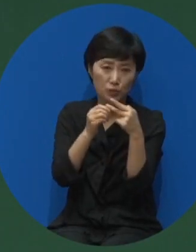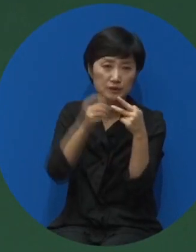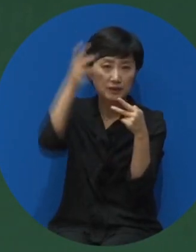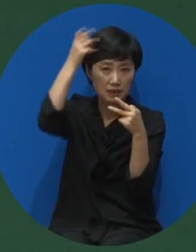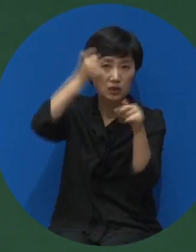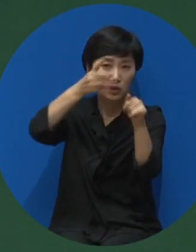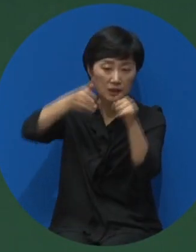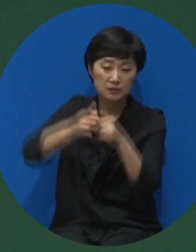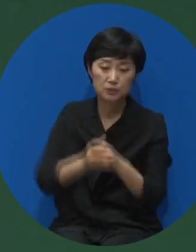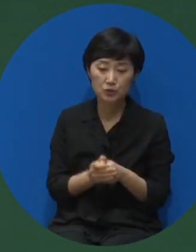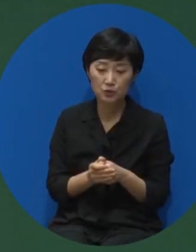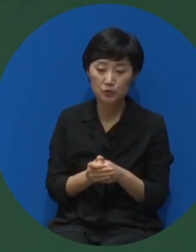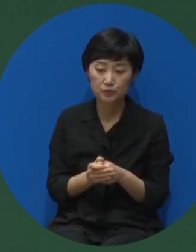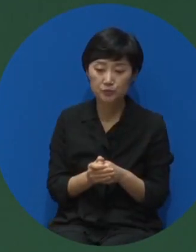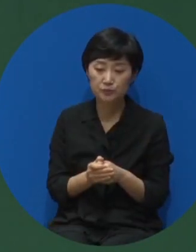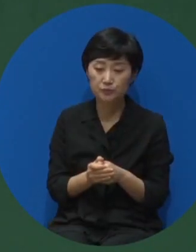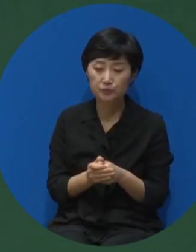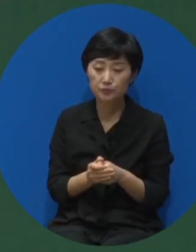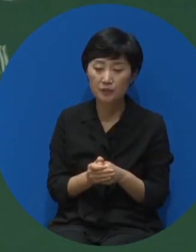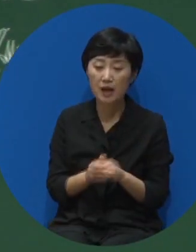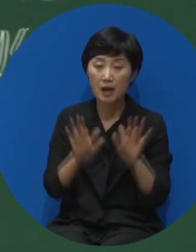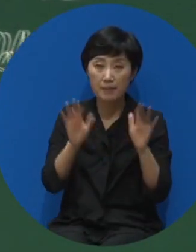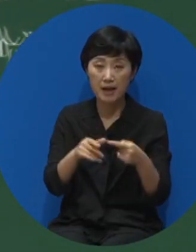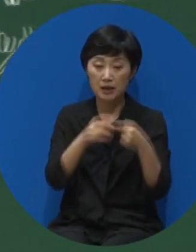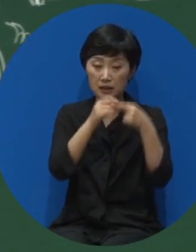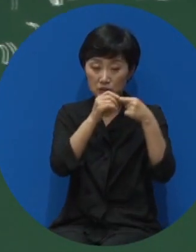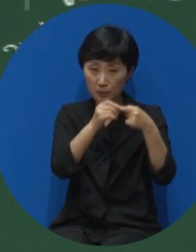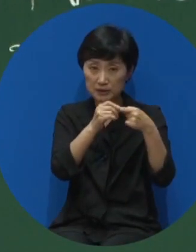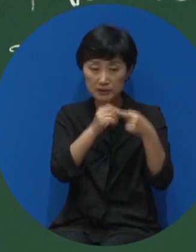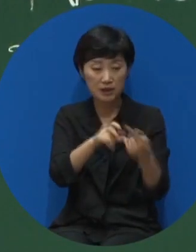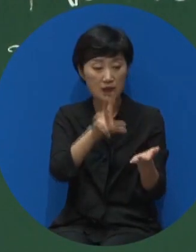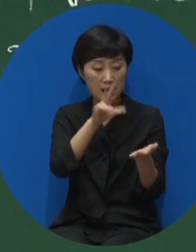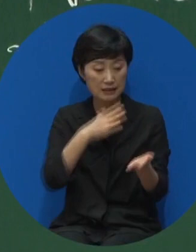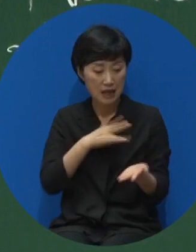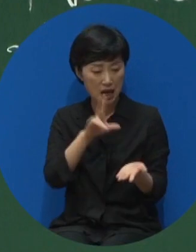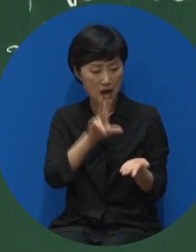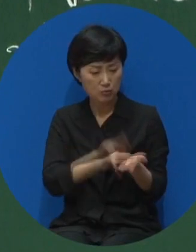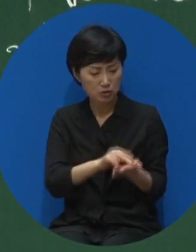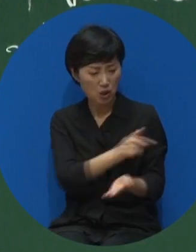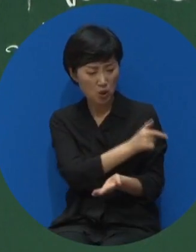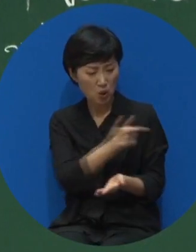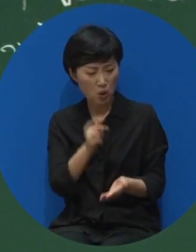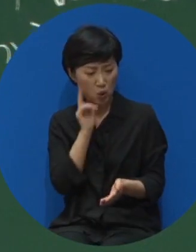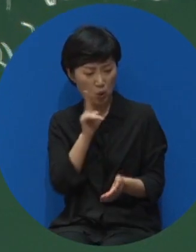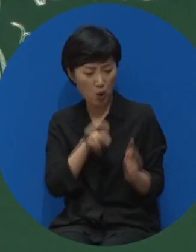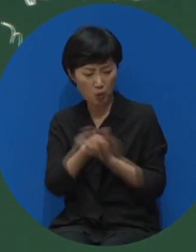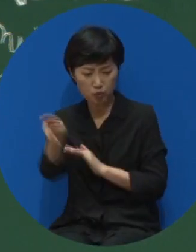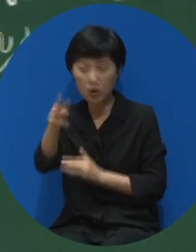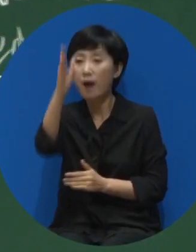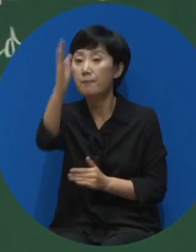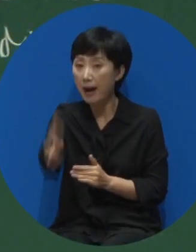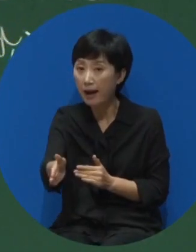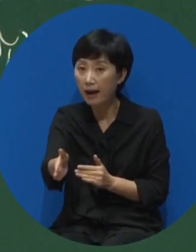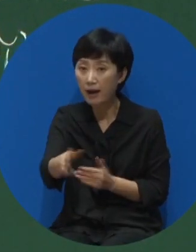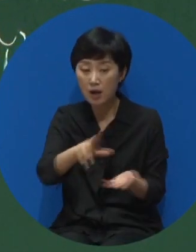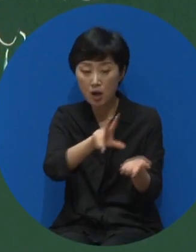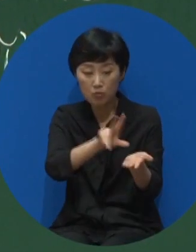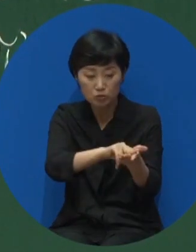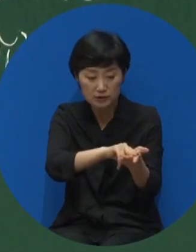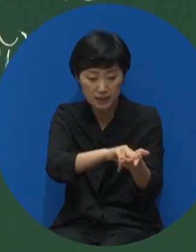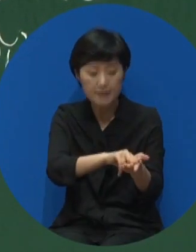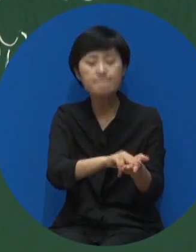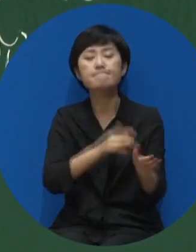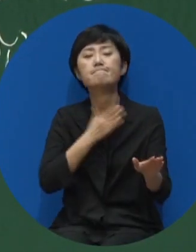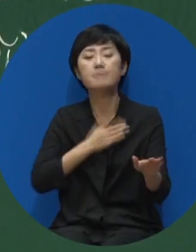こちらがインマヌエルの2つ目の奥義です。 언제든지 이렇게 신앙생활하면 됩니다. 문제 만났을 때 문제 피하지 말고 거기에 다 있습니다.